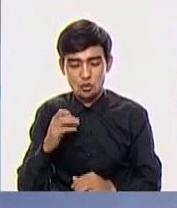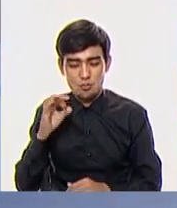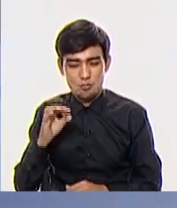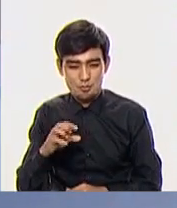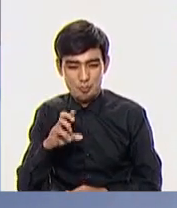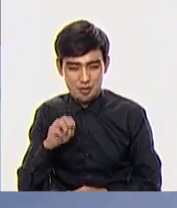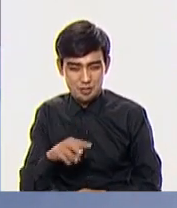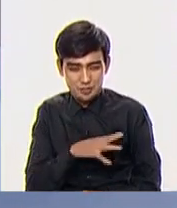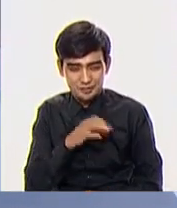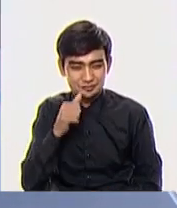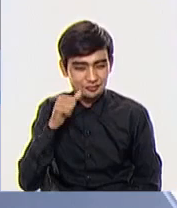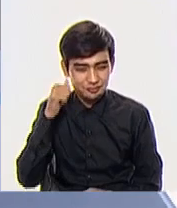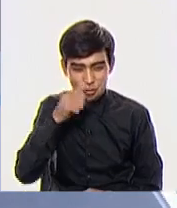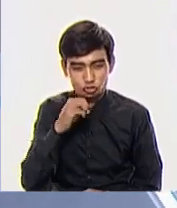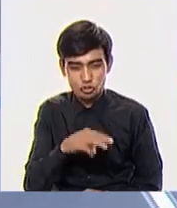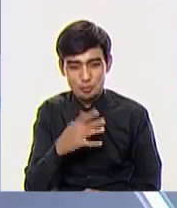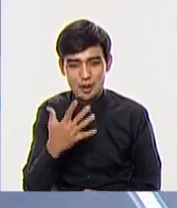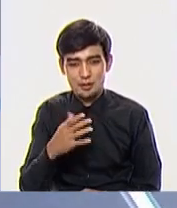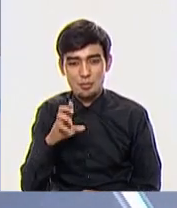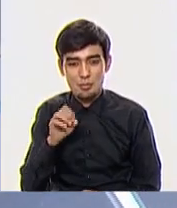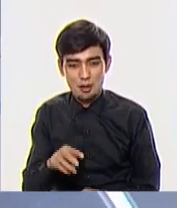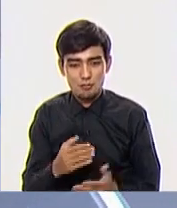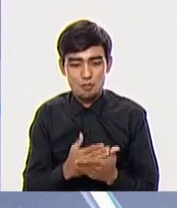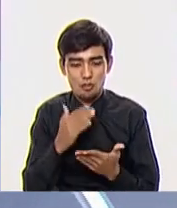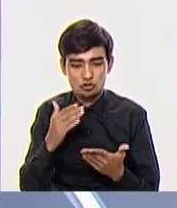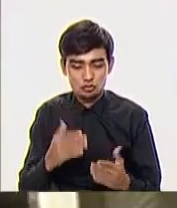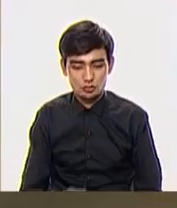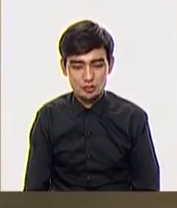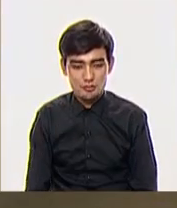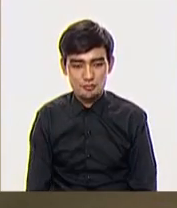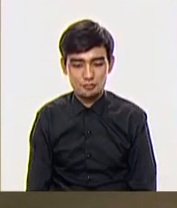Бұл былтырғымен салыстырған кезде 5 балға жоғары екен.